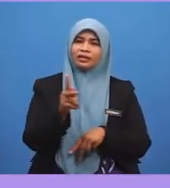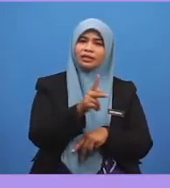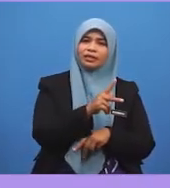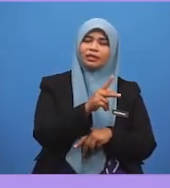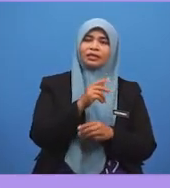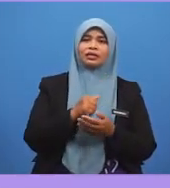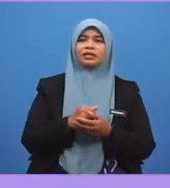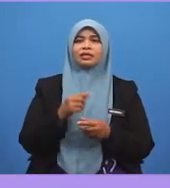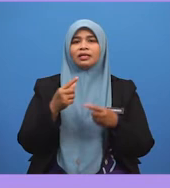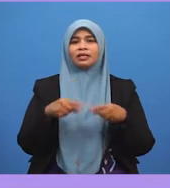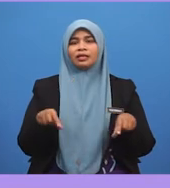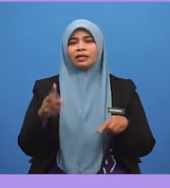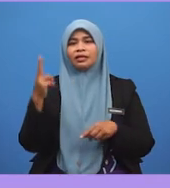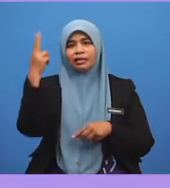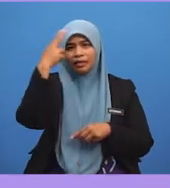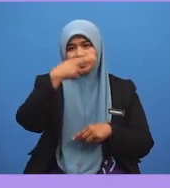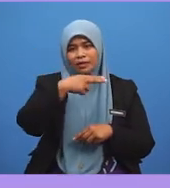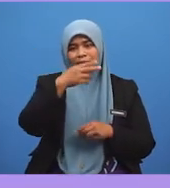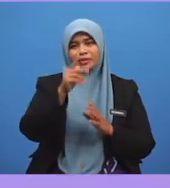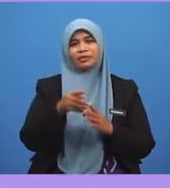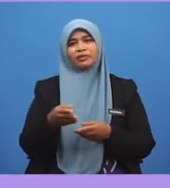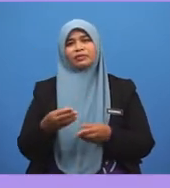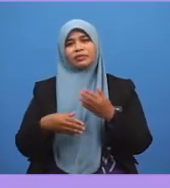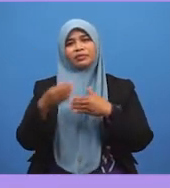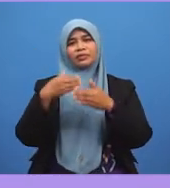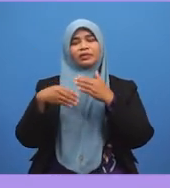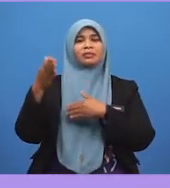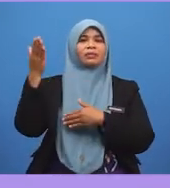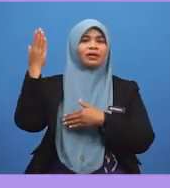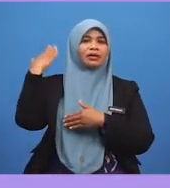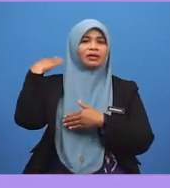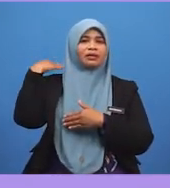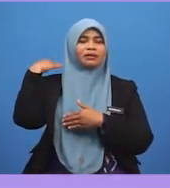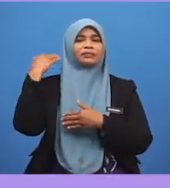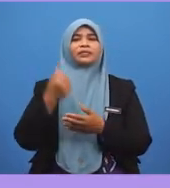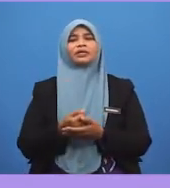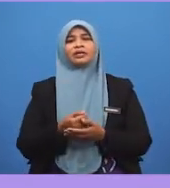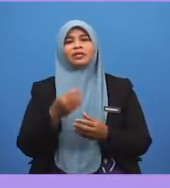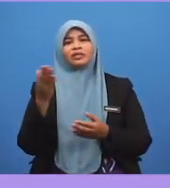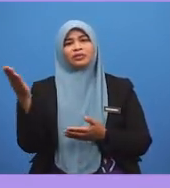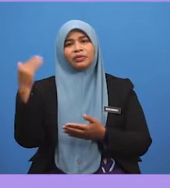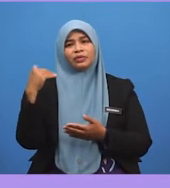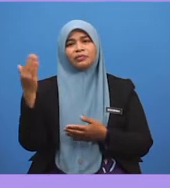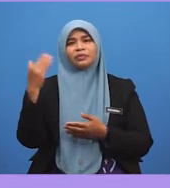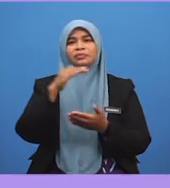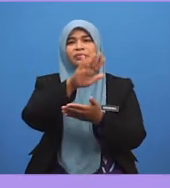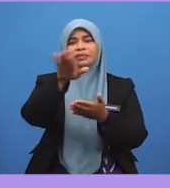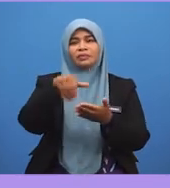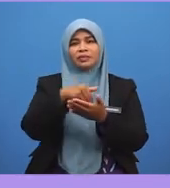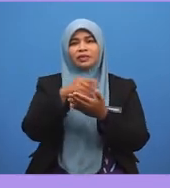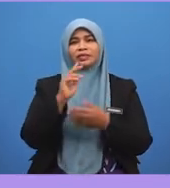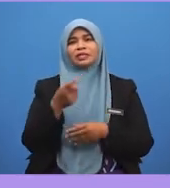kiri, gerak ke depan dan undur ke belakang. Jom, jom